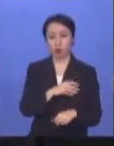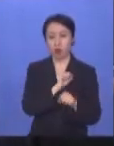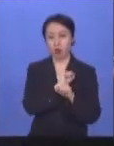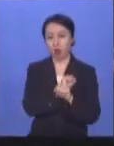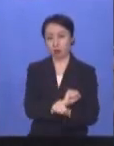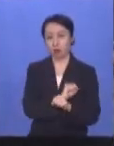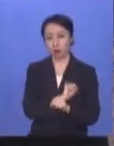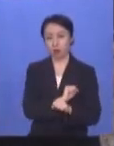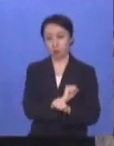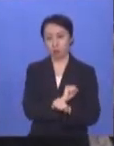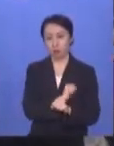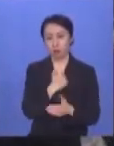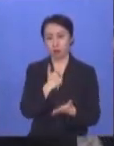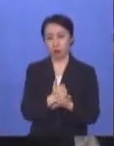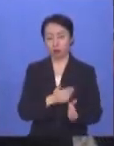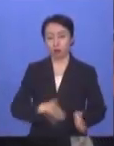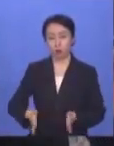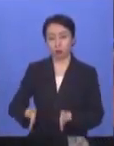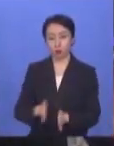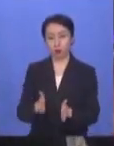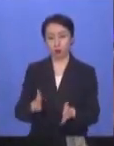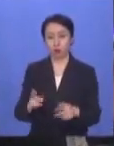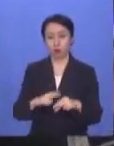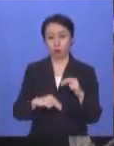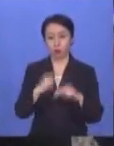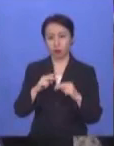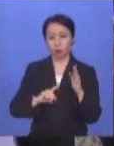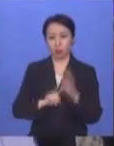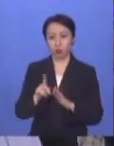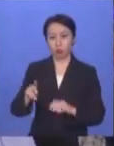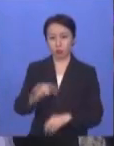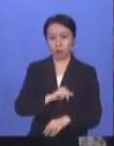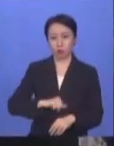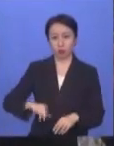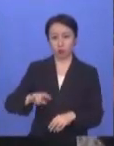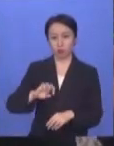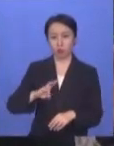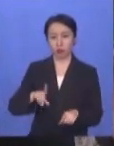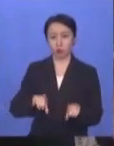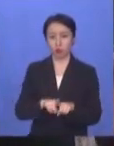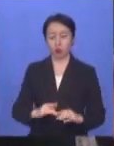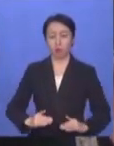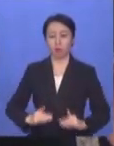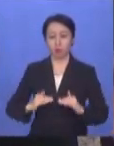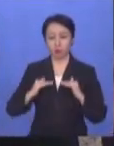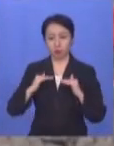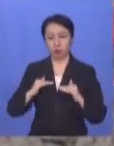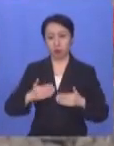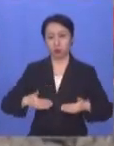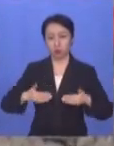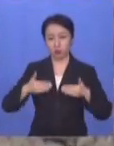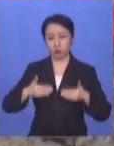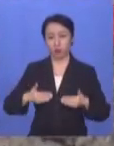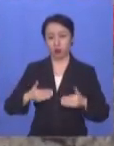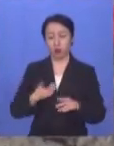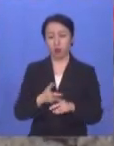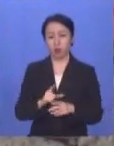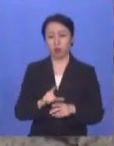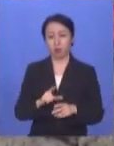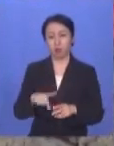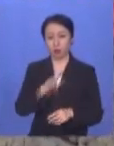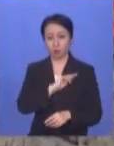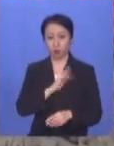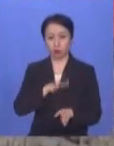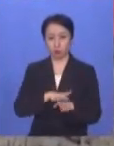останавливает, основную дорогу разбирает и начинает засыпать вот это все песком, параллельно поднимает подпорную стену. Если все работы